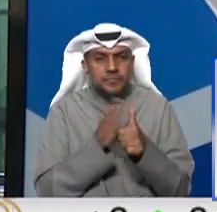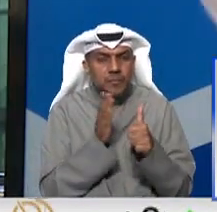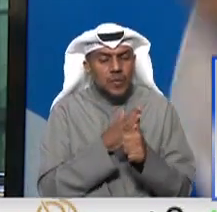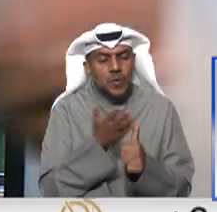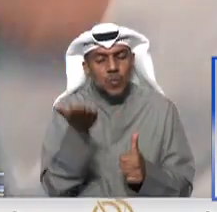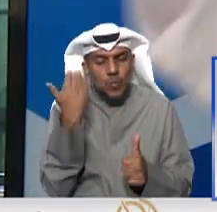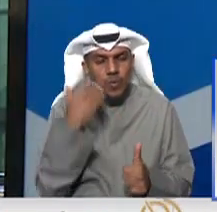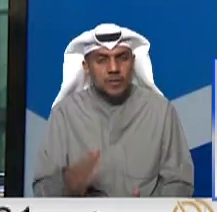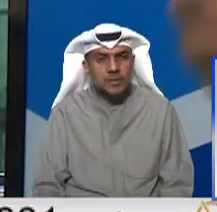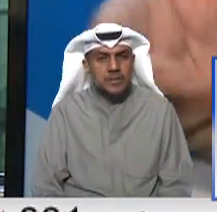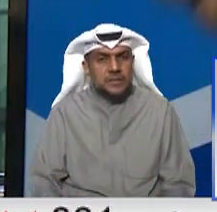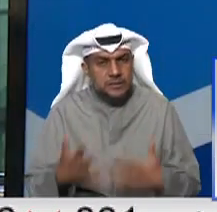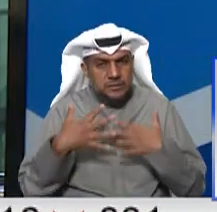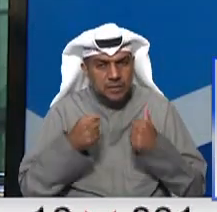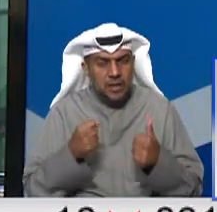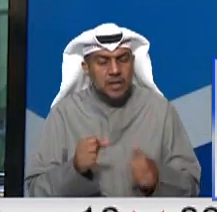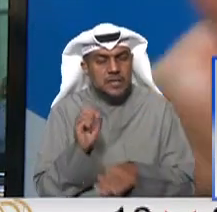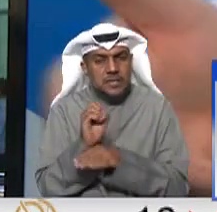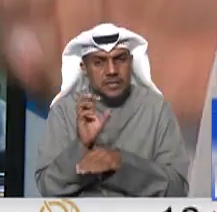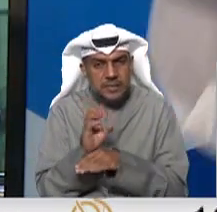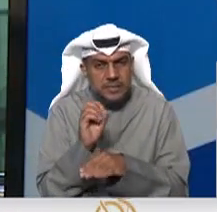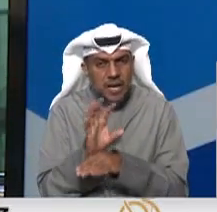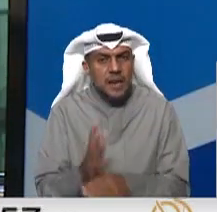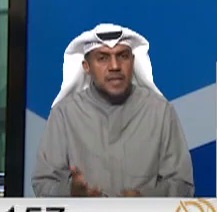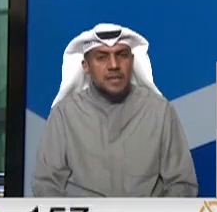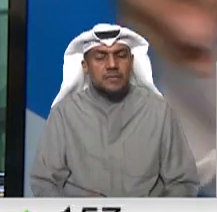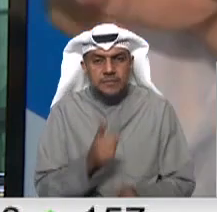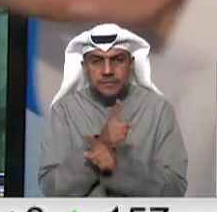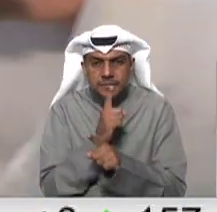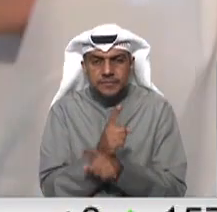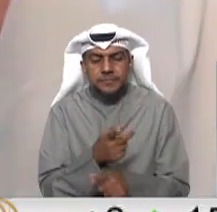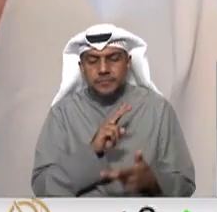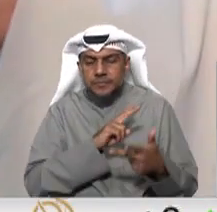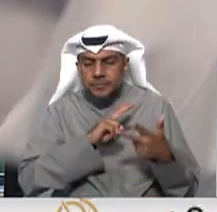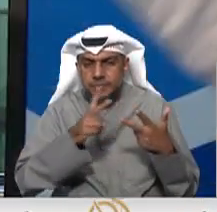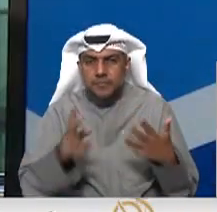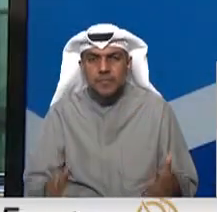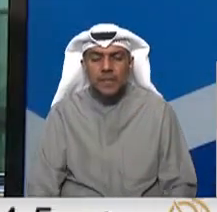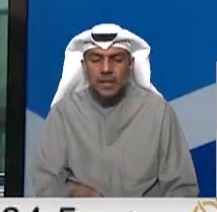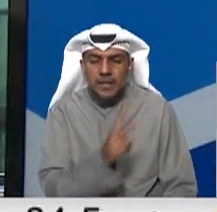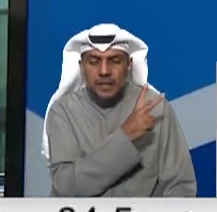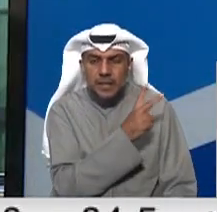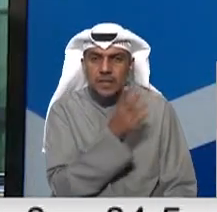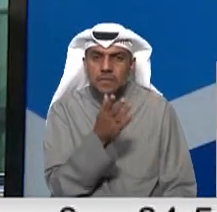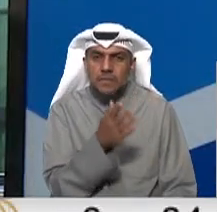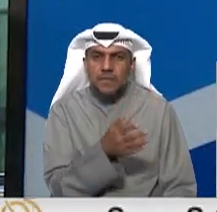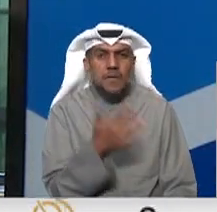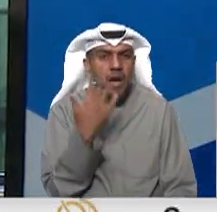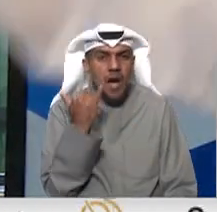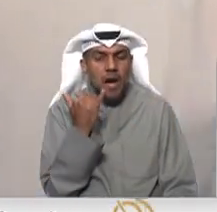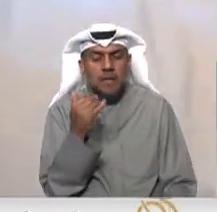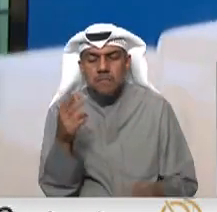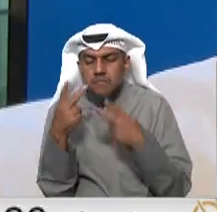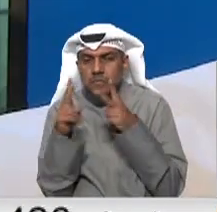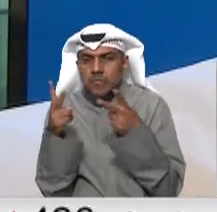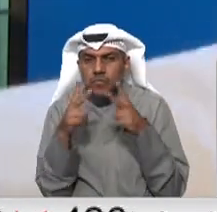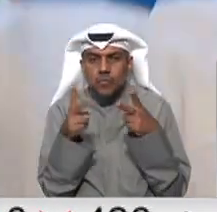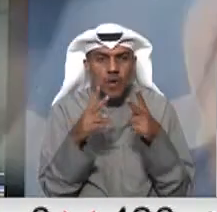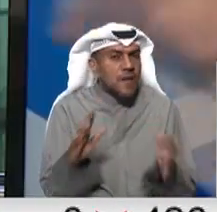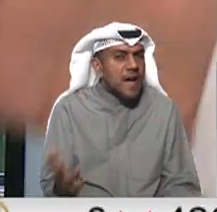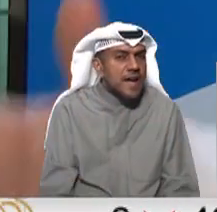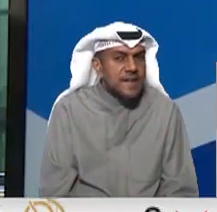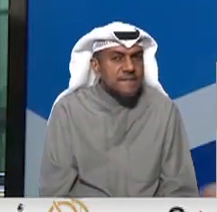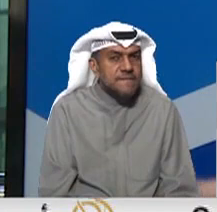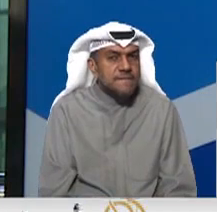عن الصحة والتعليم وانتشار العشوائيات ومدى استجابة الدول العربية لمختلف المخاطر